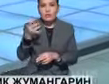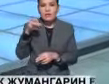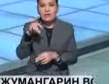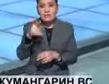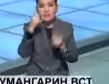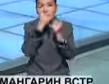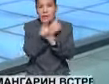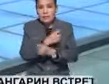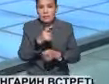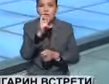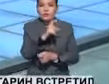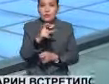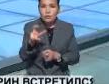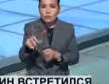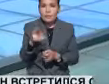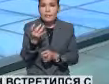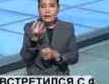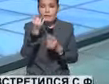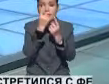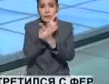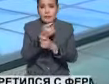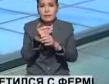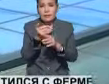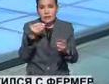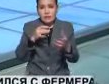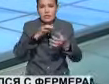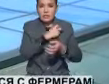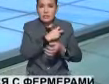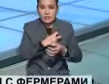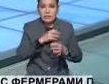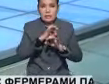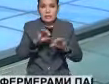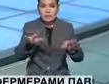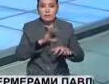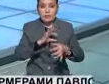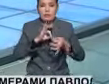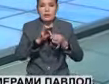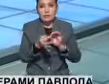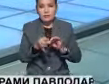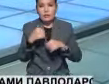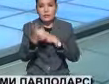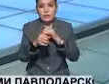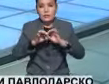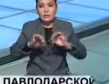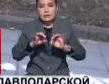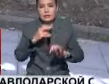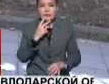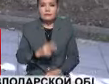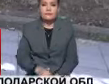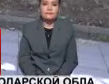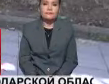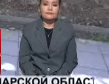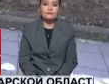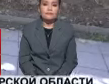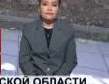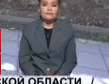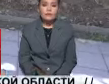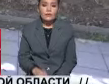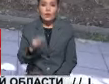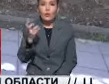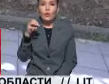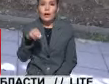что клиенты были проинформированы обо всех рисках. Подробнее в материале Дильнас Насекиновой. Куат